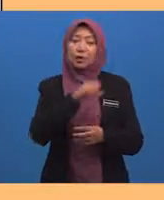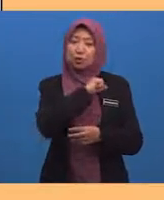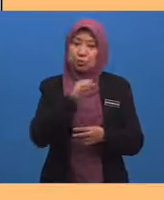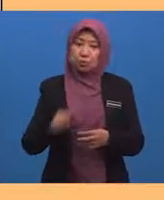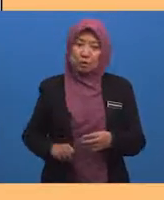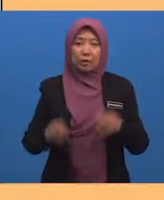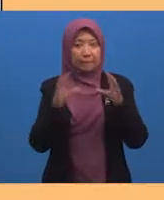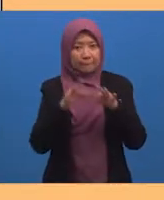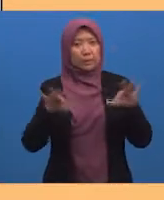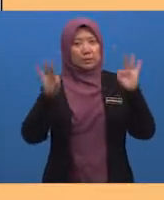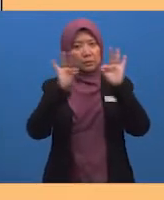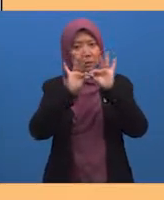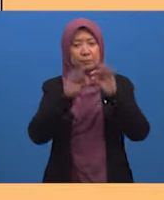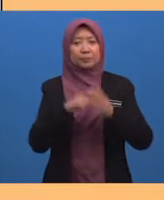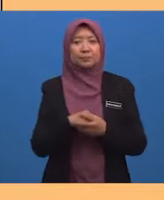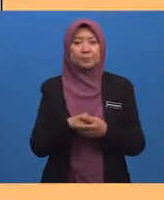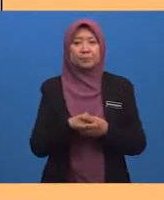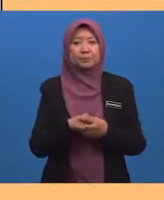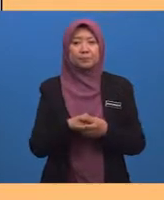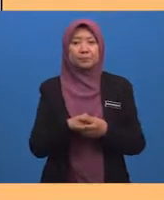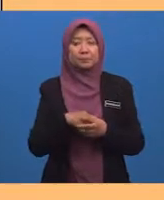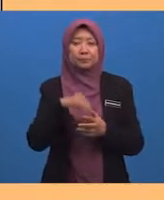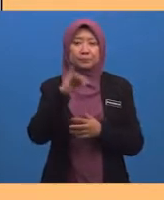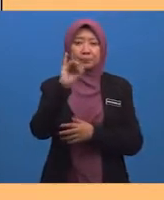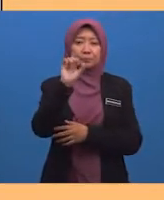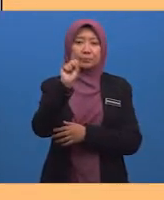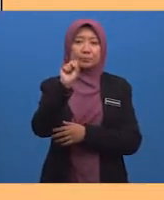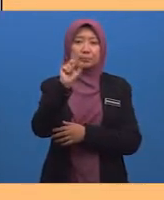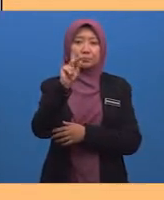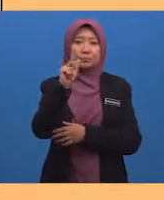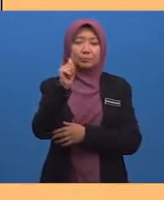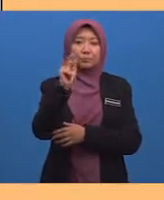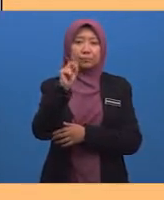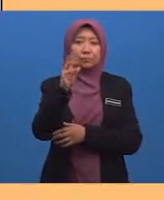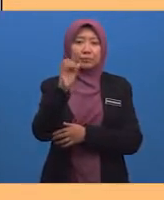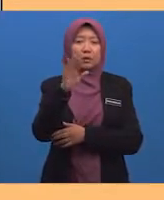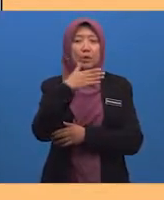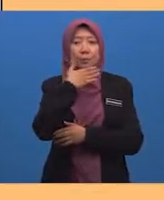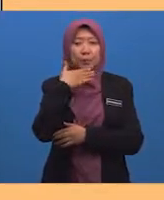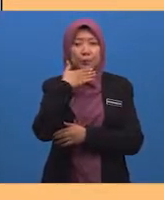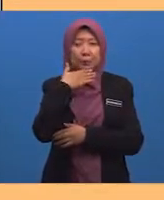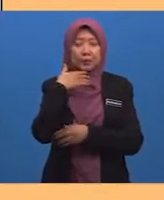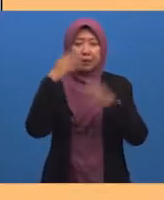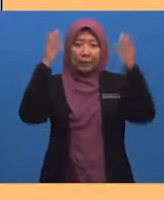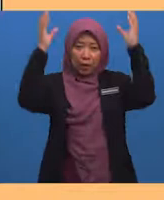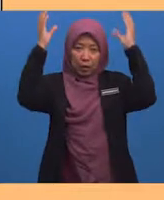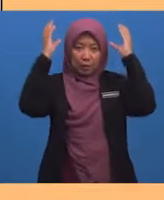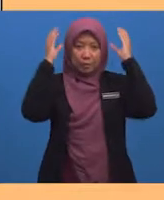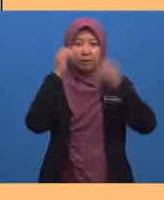bidang pendidikan ialah Sultan Iskandar Muda Mahkota Alam dan Sultan Iskandar